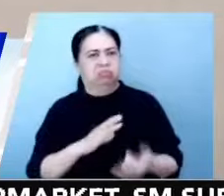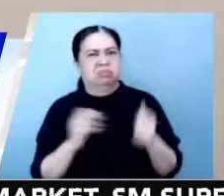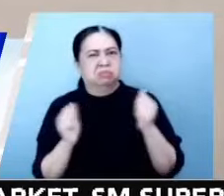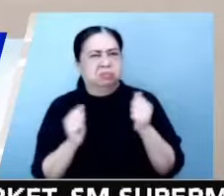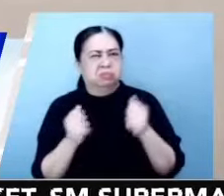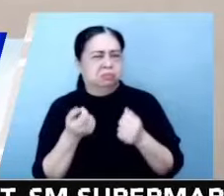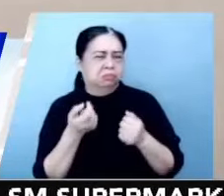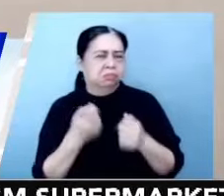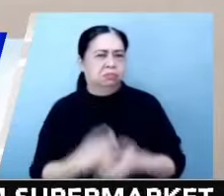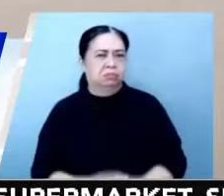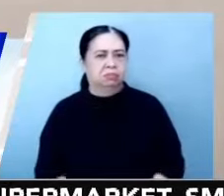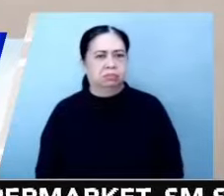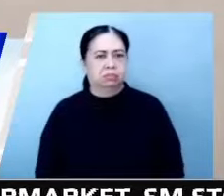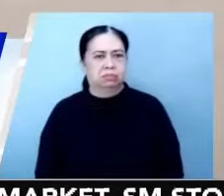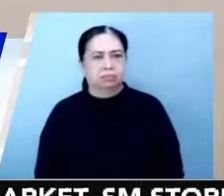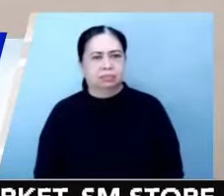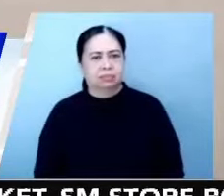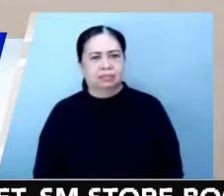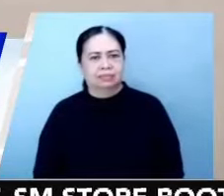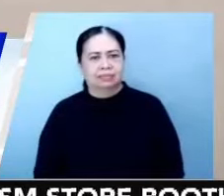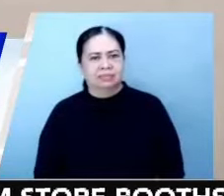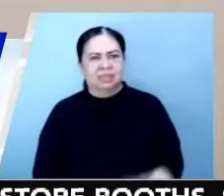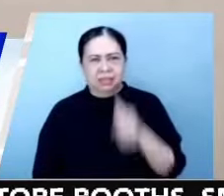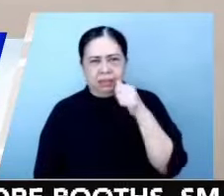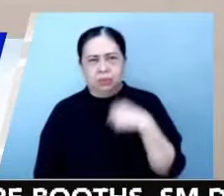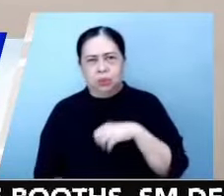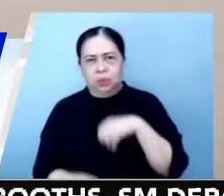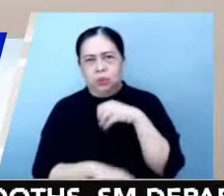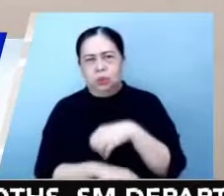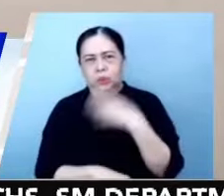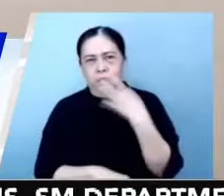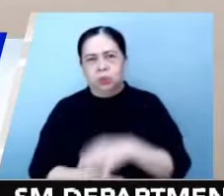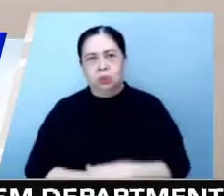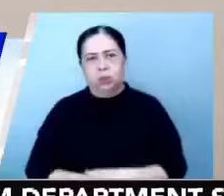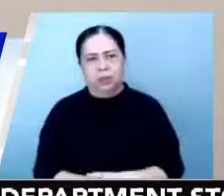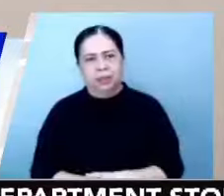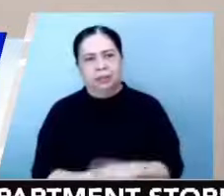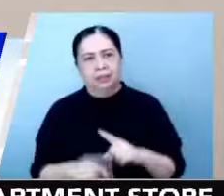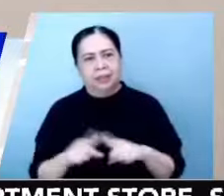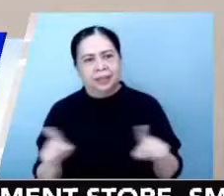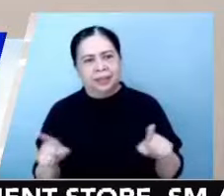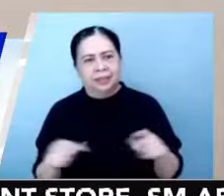Sobrang init. Sobra. Pero